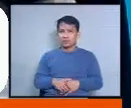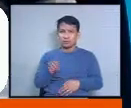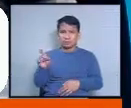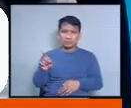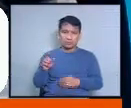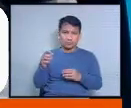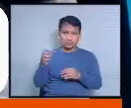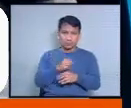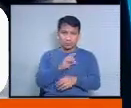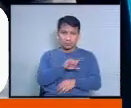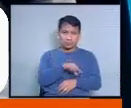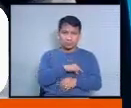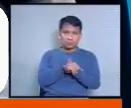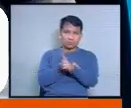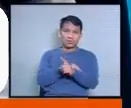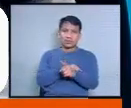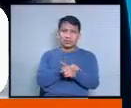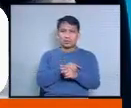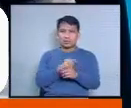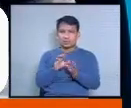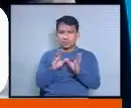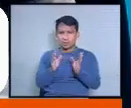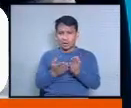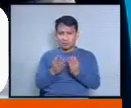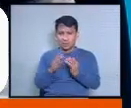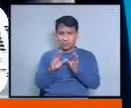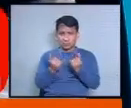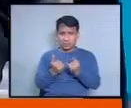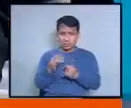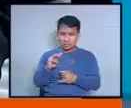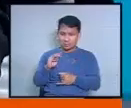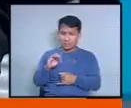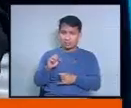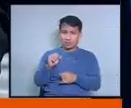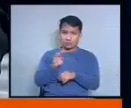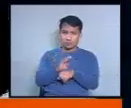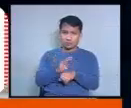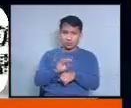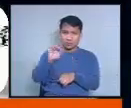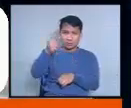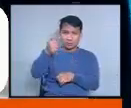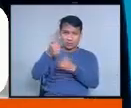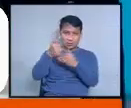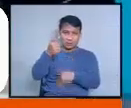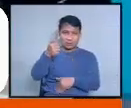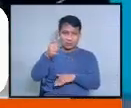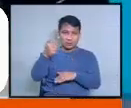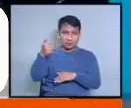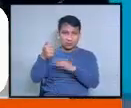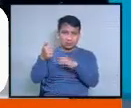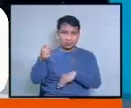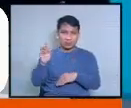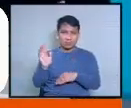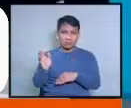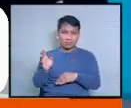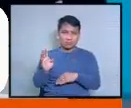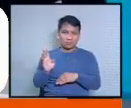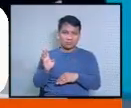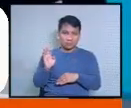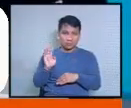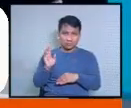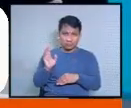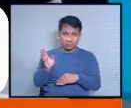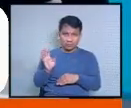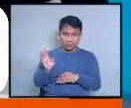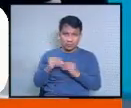po ay ma-qualify sa barangay micro-business, kaya na kailangan po 10 lang ang inyong empleyado. So kung 40, over-qualified po